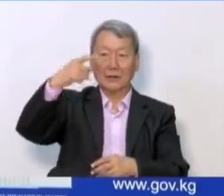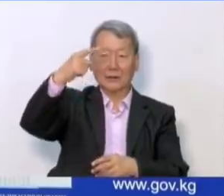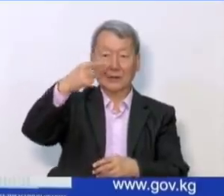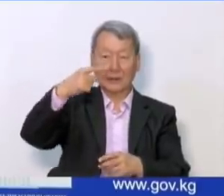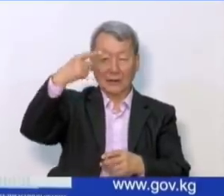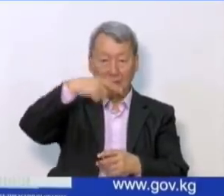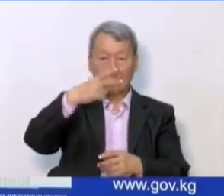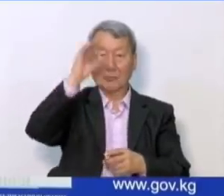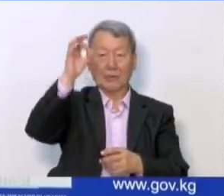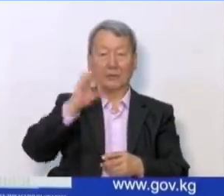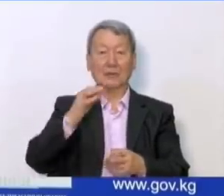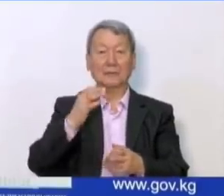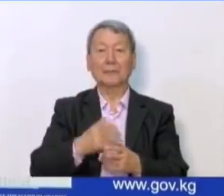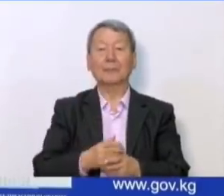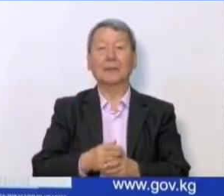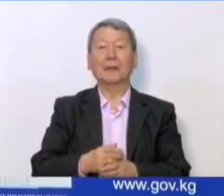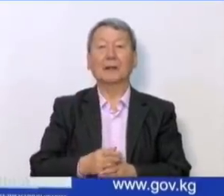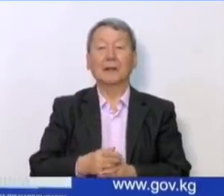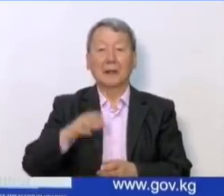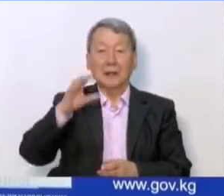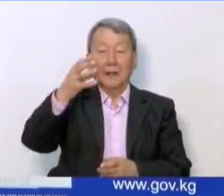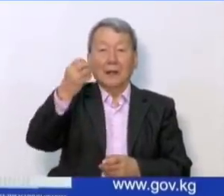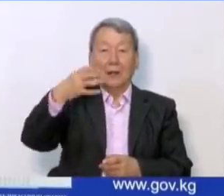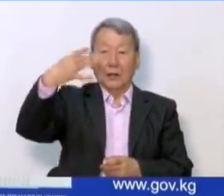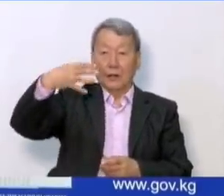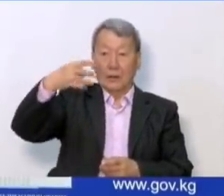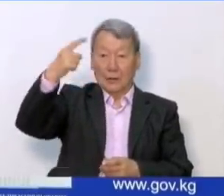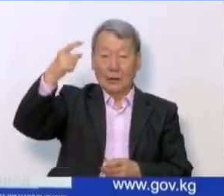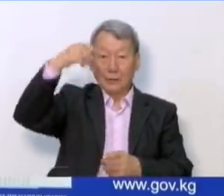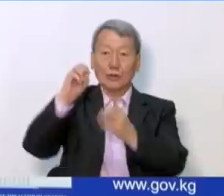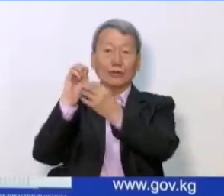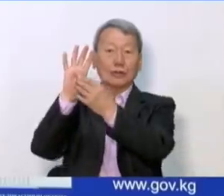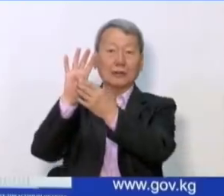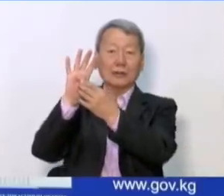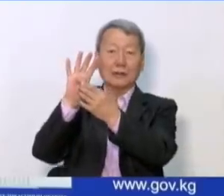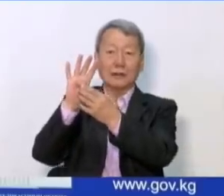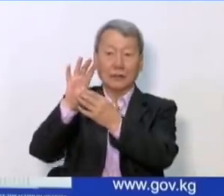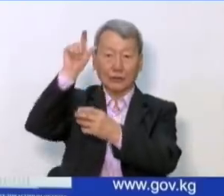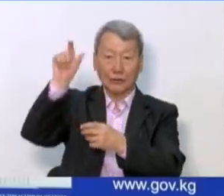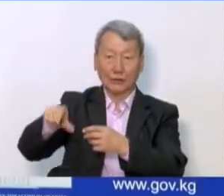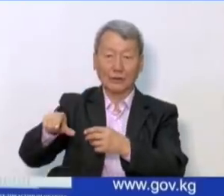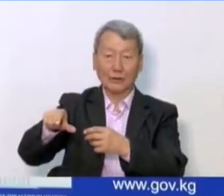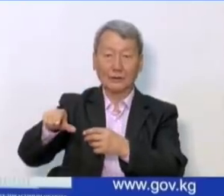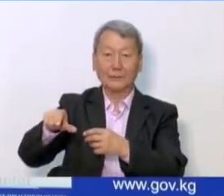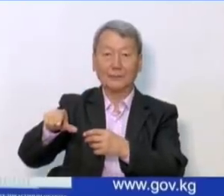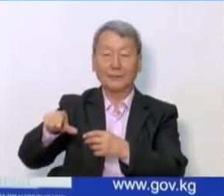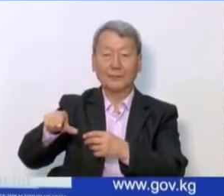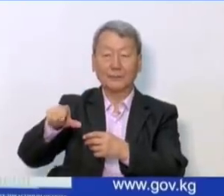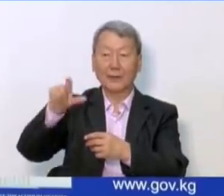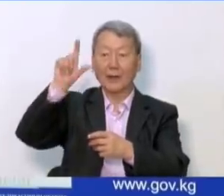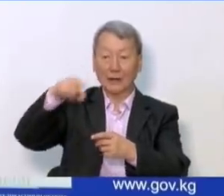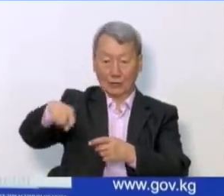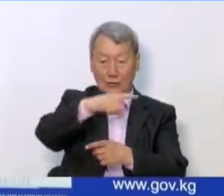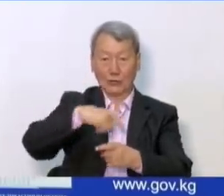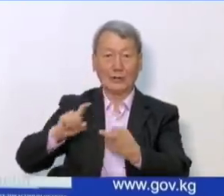21,9% болып қалып отады. Ушул 41 ұшырдың 14 кеше бұл контактыларын